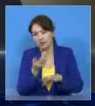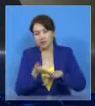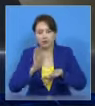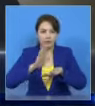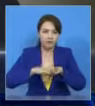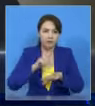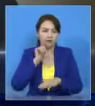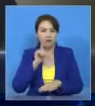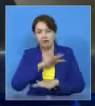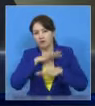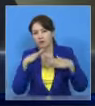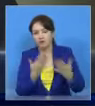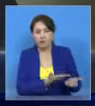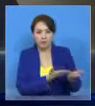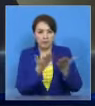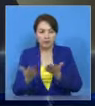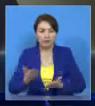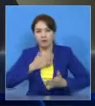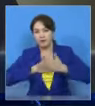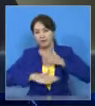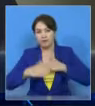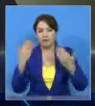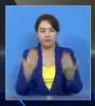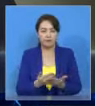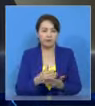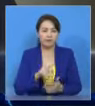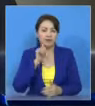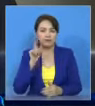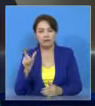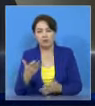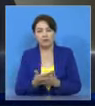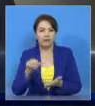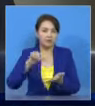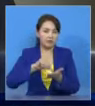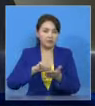Бұл жастарды көбірек тарту үшін. Қуантарлығы енді осы жолы жастар біздерде жақсы қатысып жатыр.